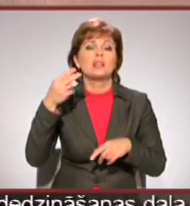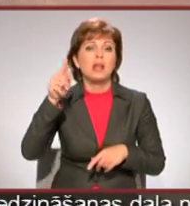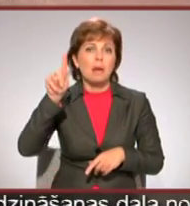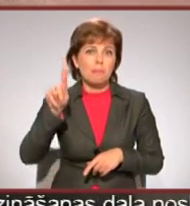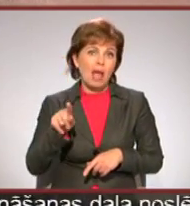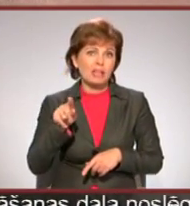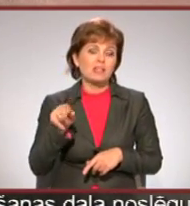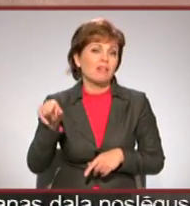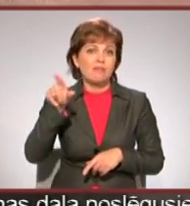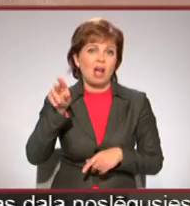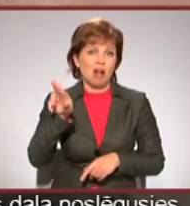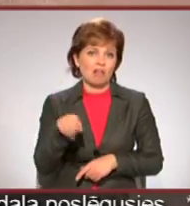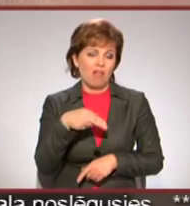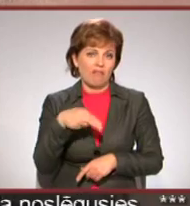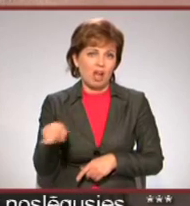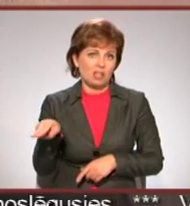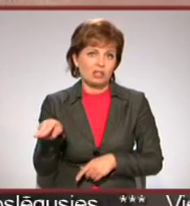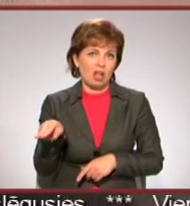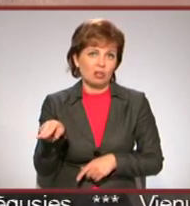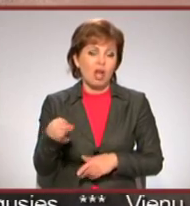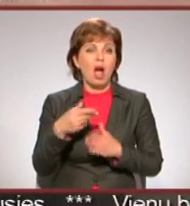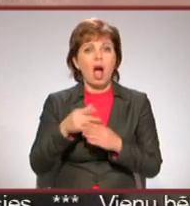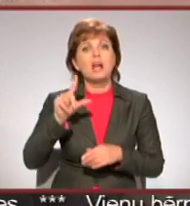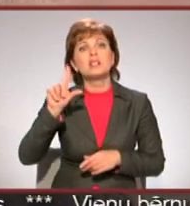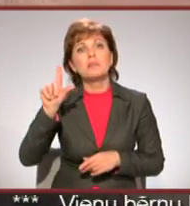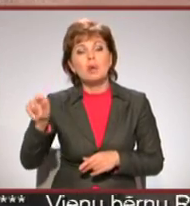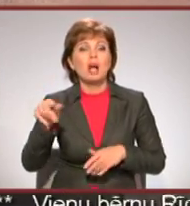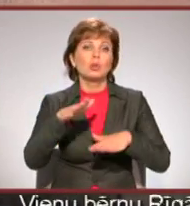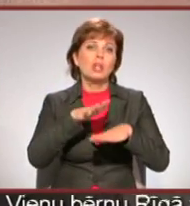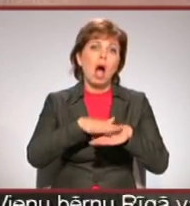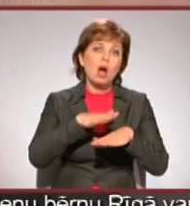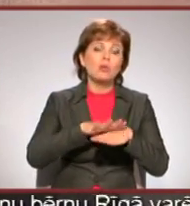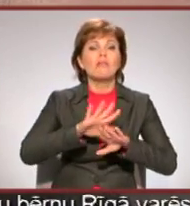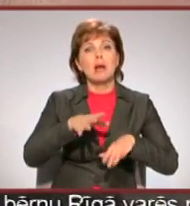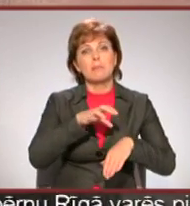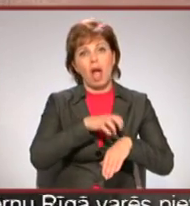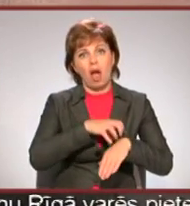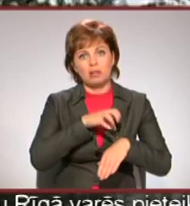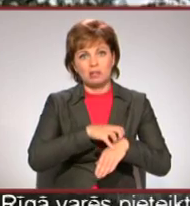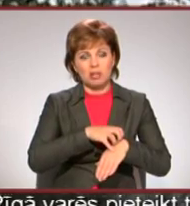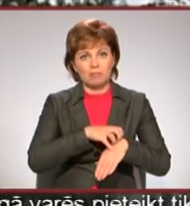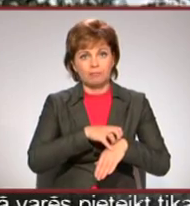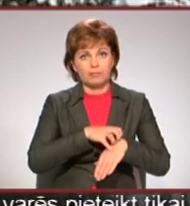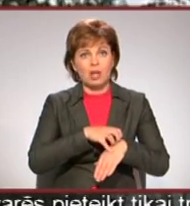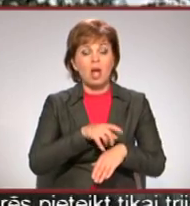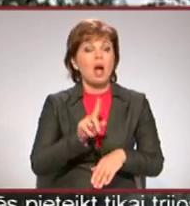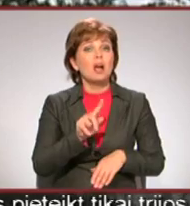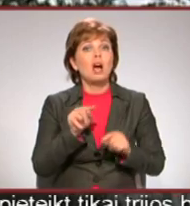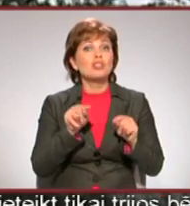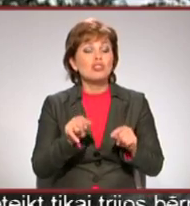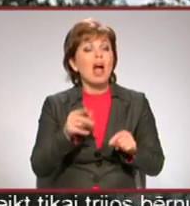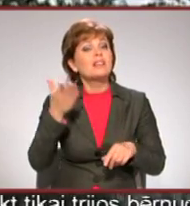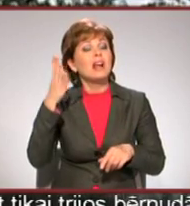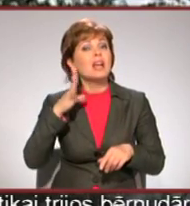nemaz vairāk nevajadzētu aizbraukt uz tirgu vai pie ārstiem. Par to, ka šeit reiz